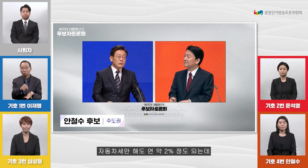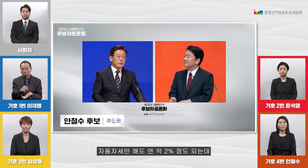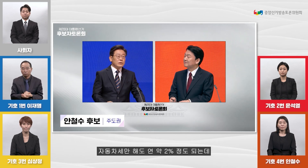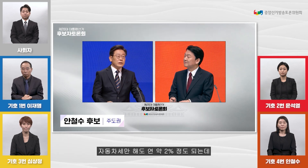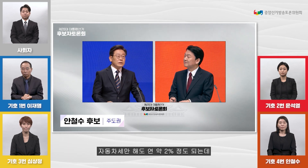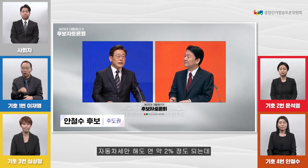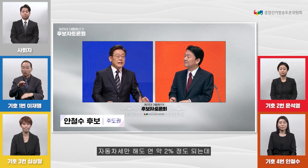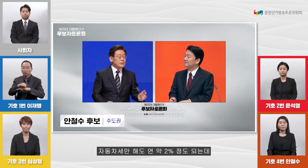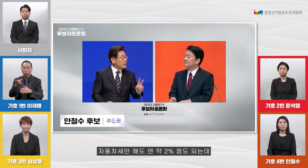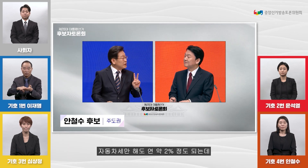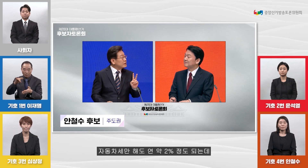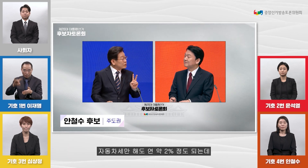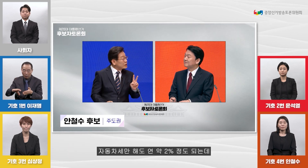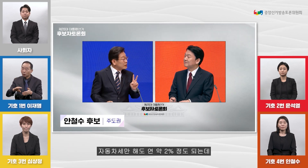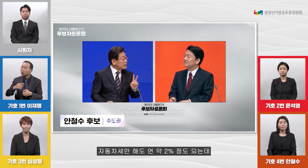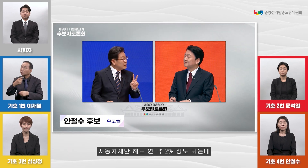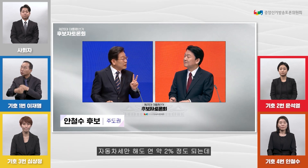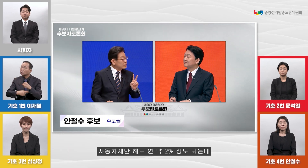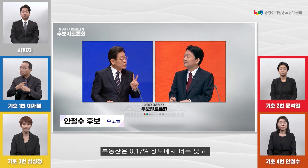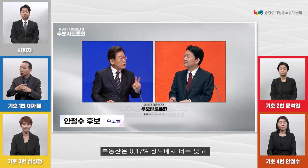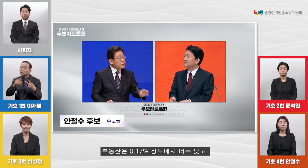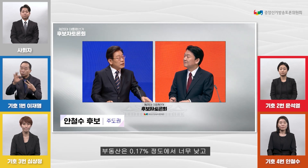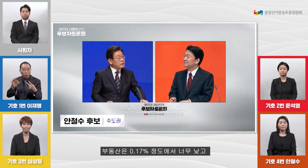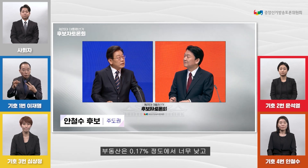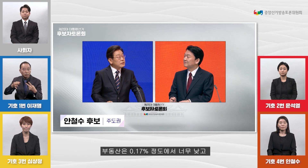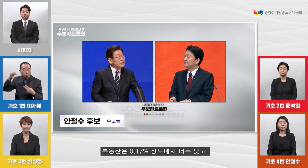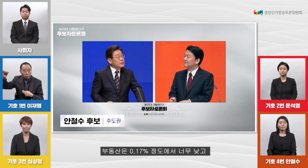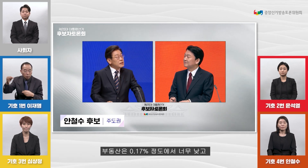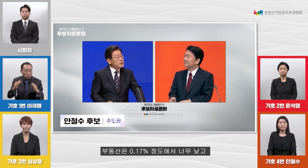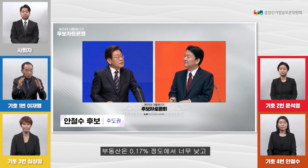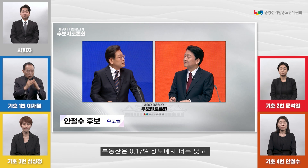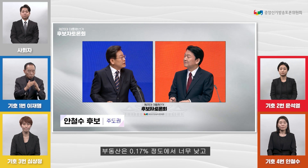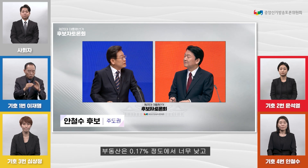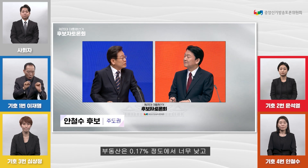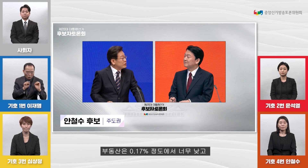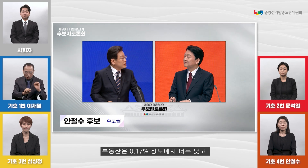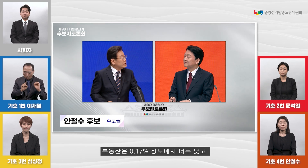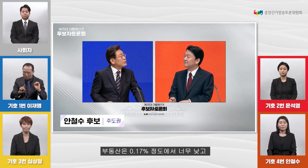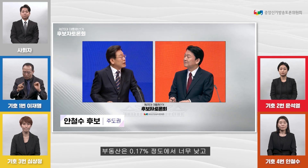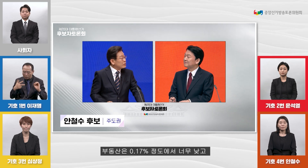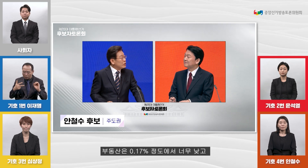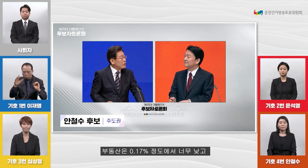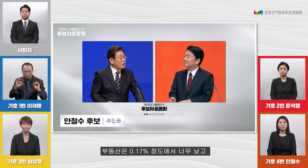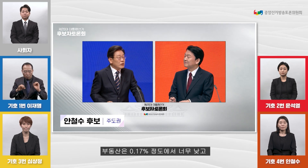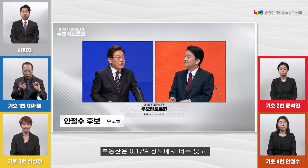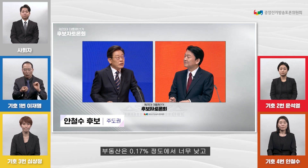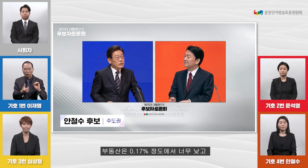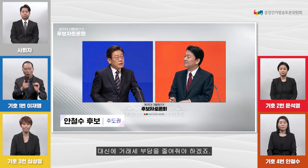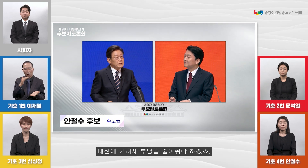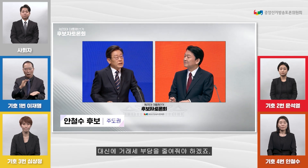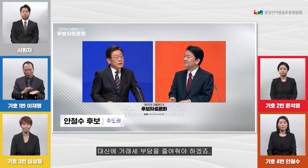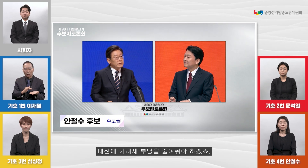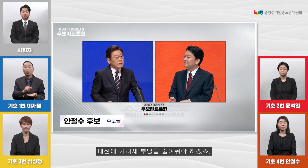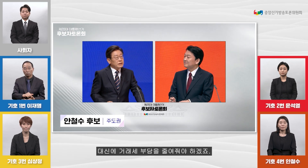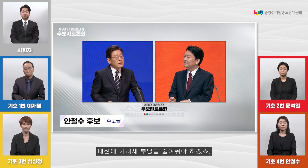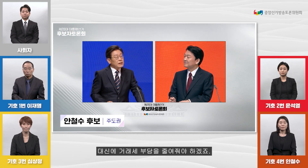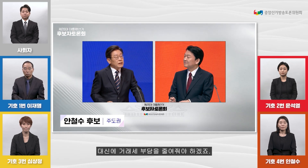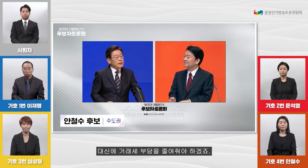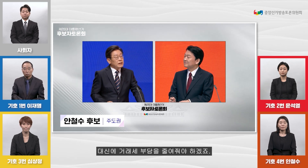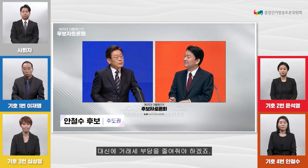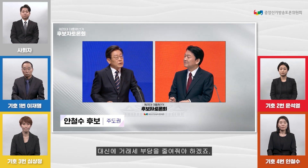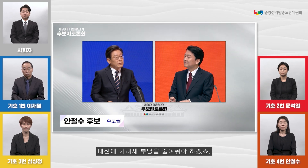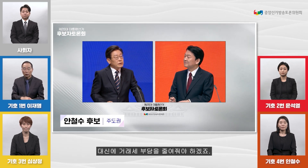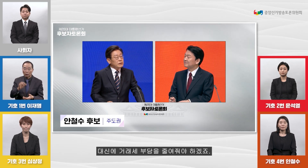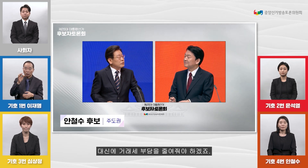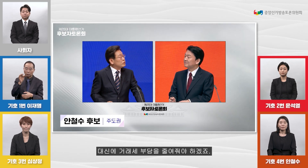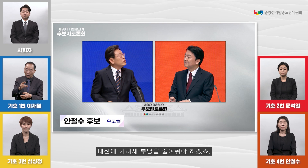자동차세만 해도 약 2% 정도가 되는데 부동산은 0.17% 정도에서 너무 낮고 대신에